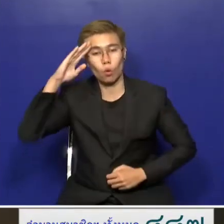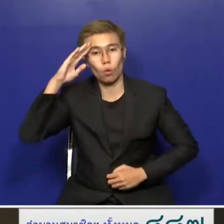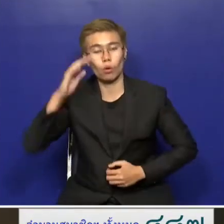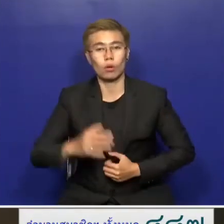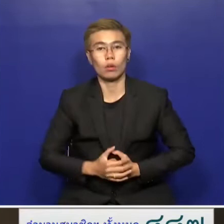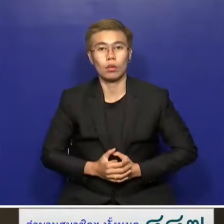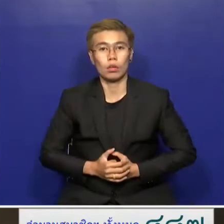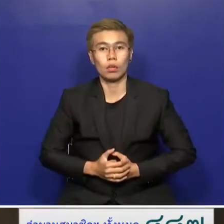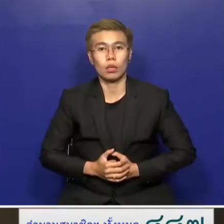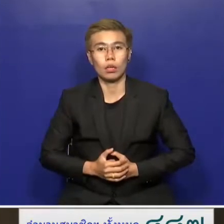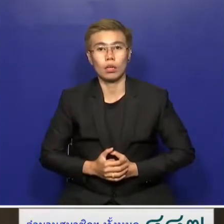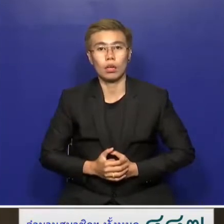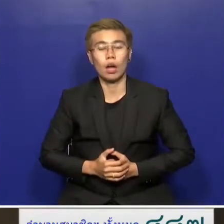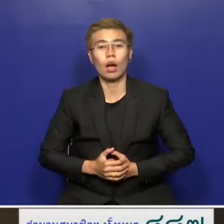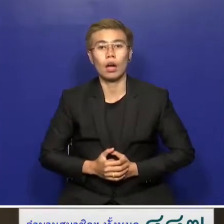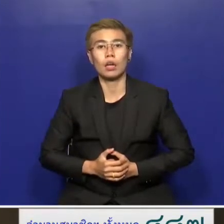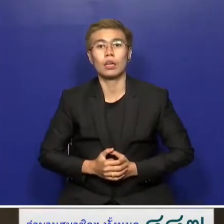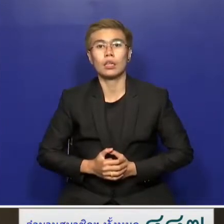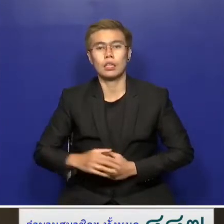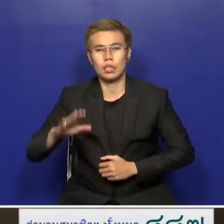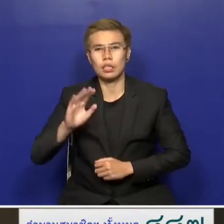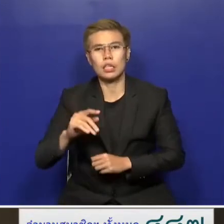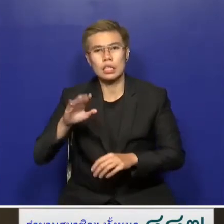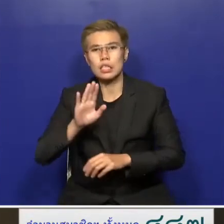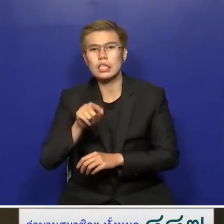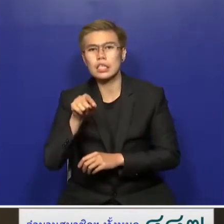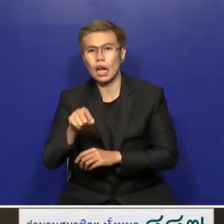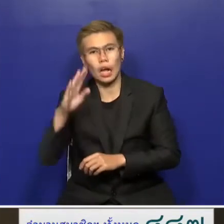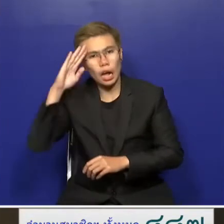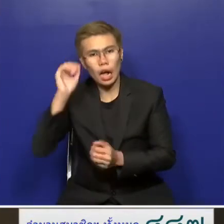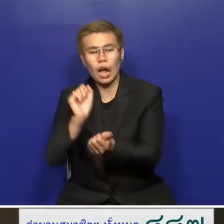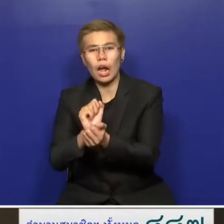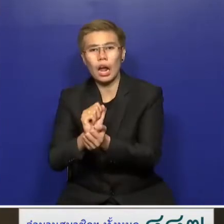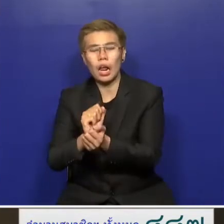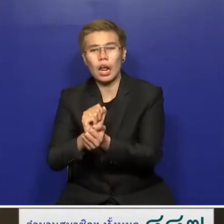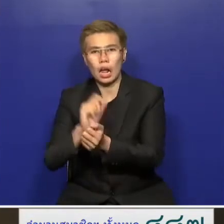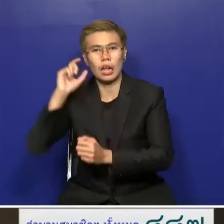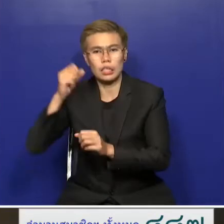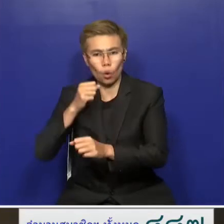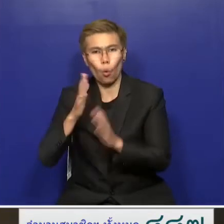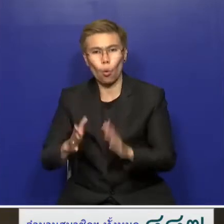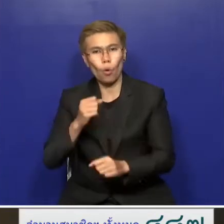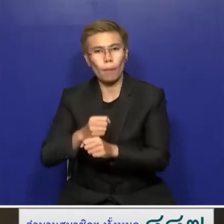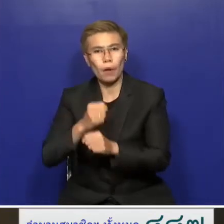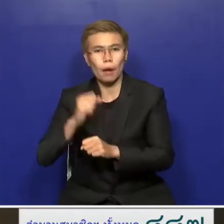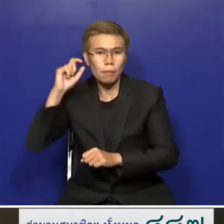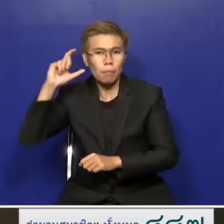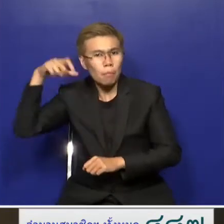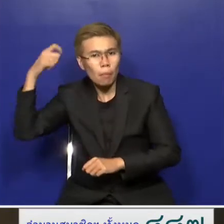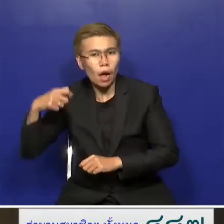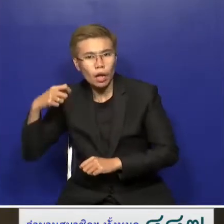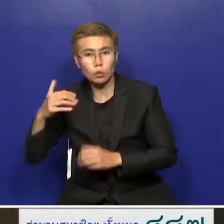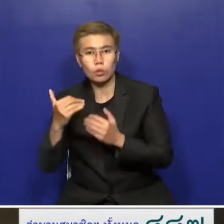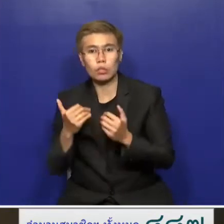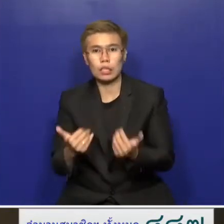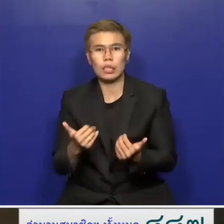ขบวนการแงงานต่างด้าอันนี้ดฉันพูดตั้แต่เป็สอสมยแรกเลยจนปจจุบัน 5 ส